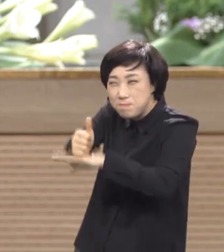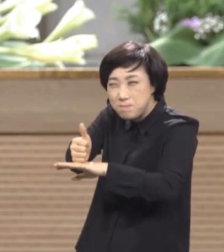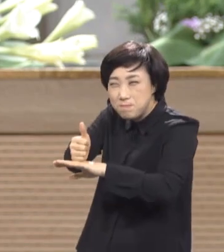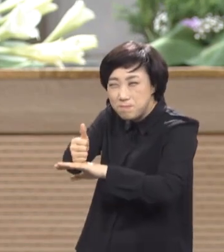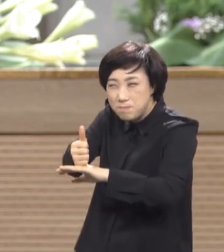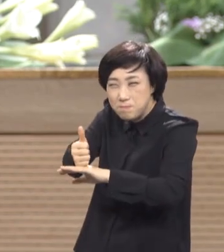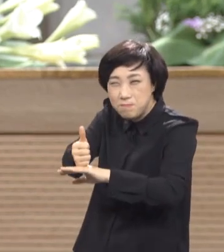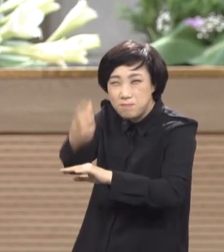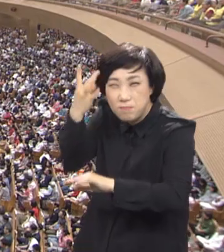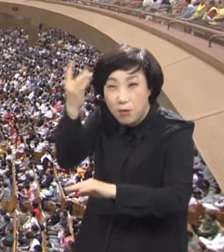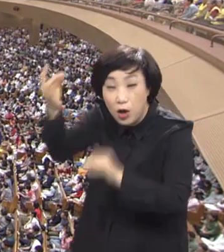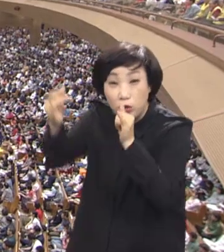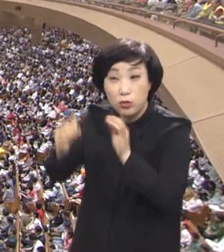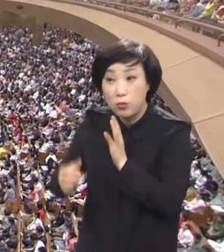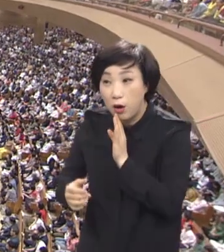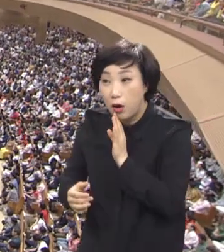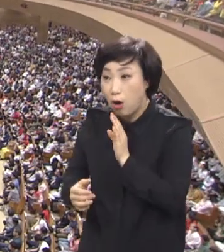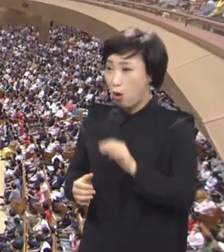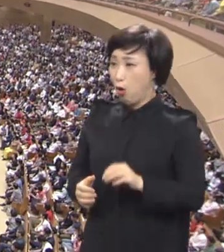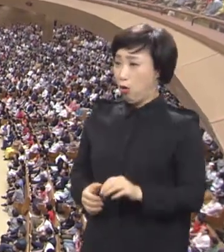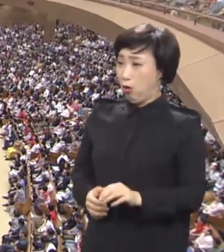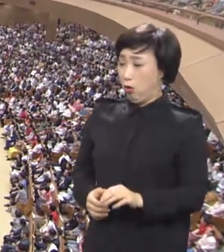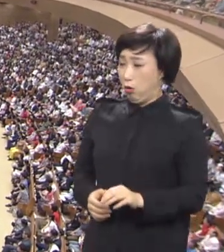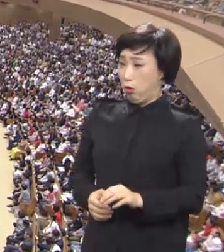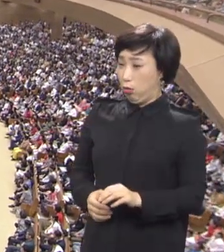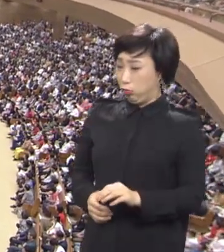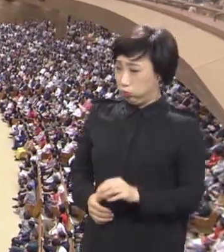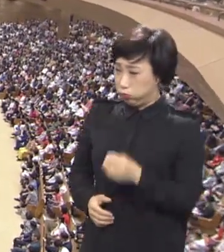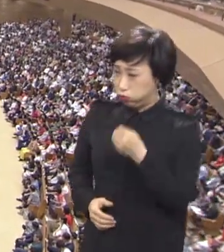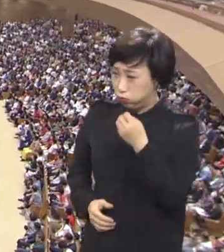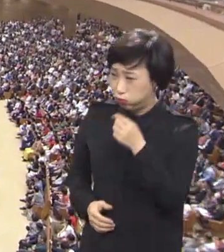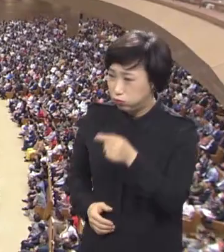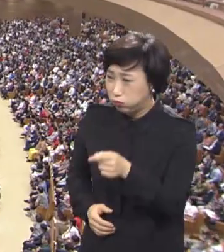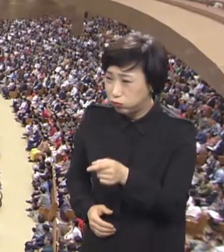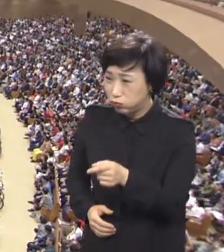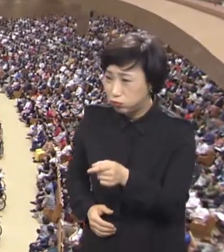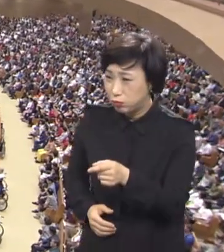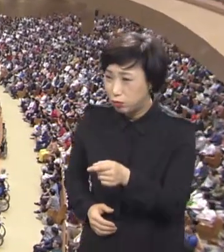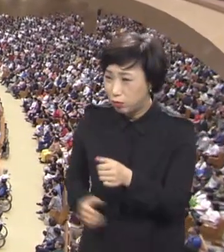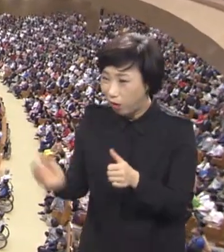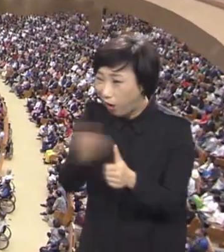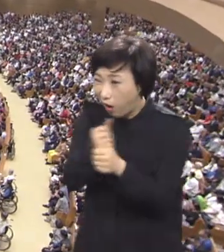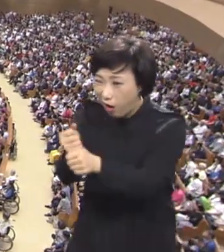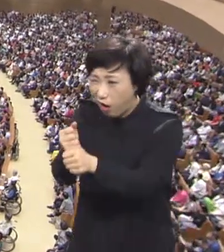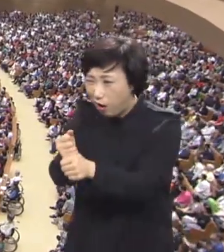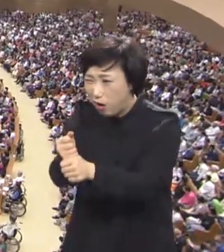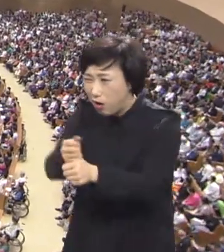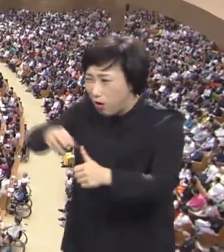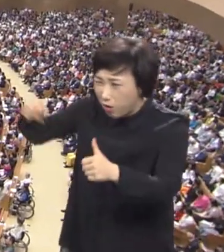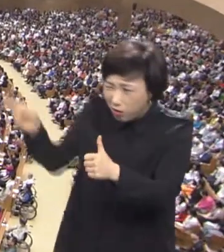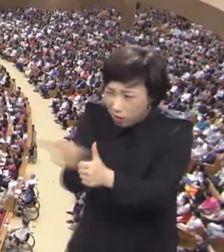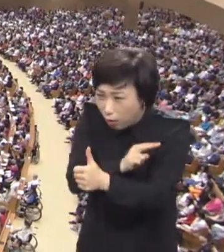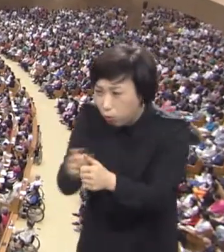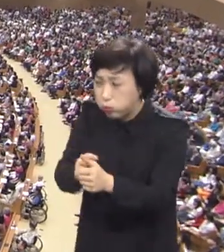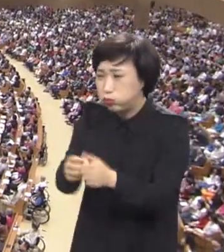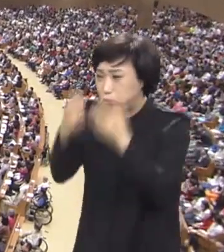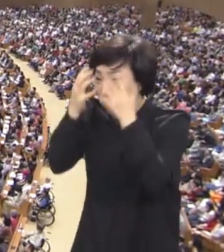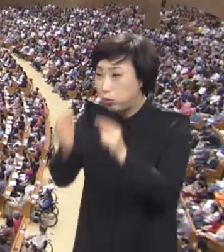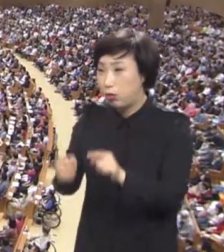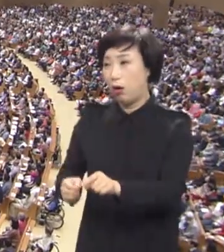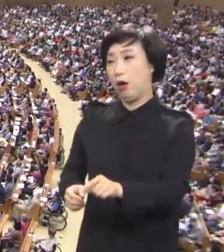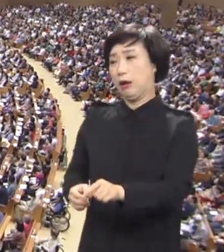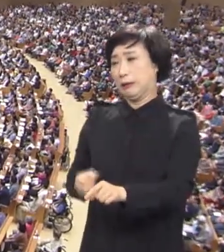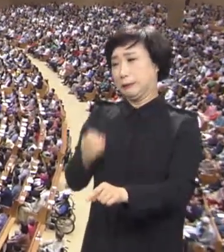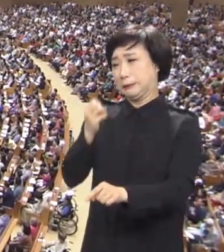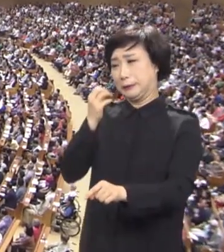그렇게 보고 알았는데 붙들려가서 그 매와 고통당하는 것을 가만히